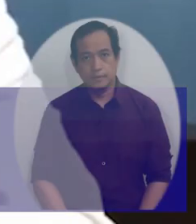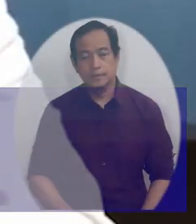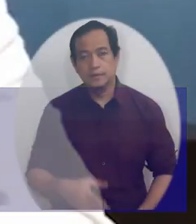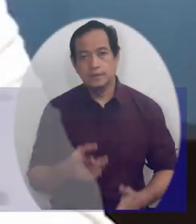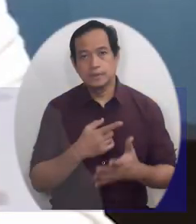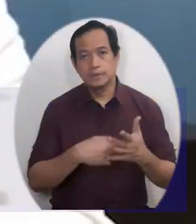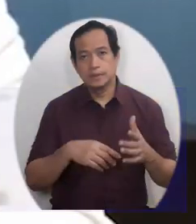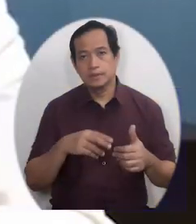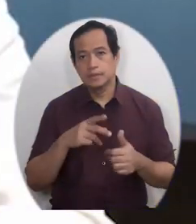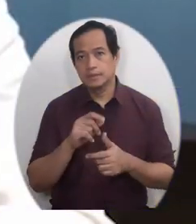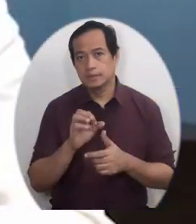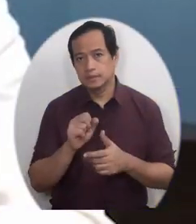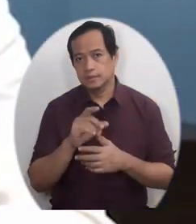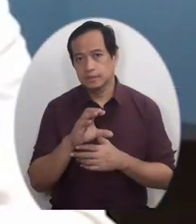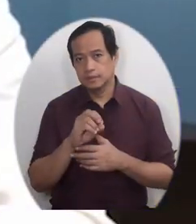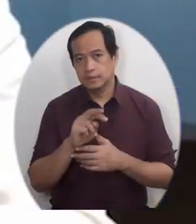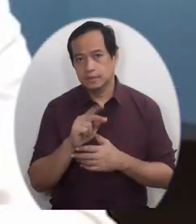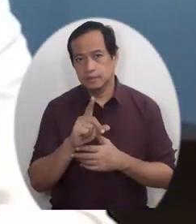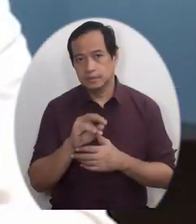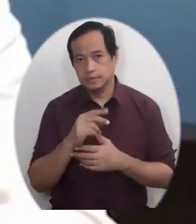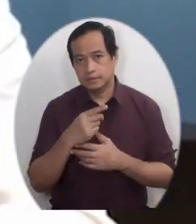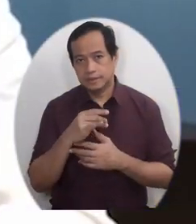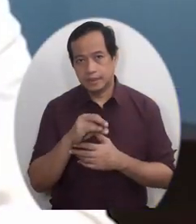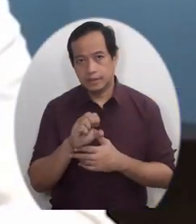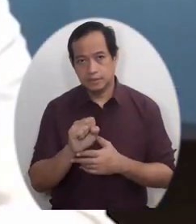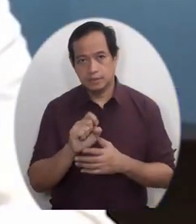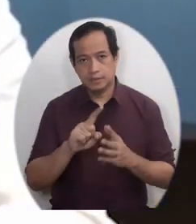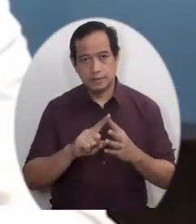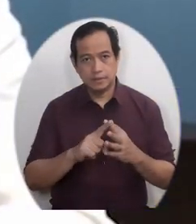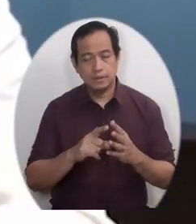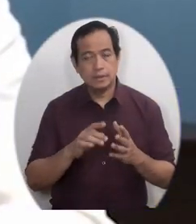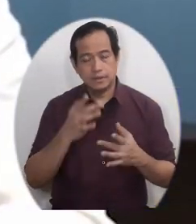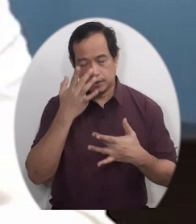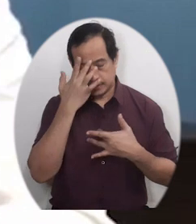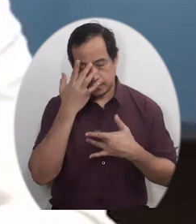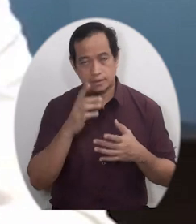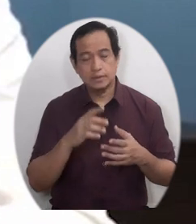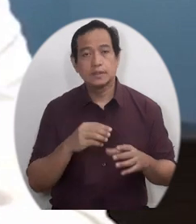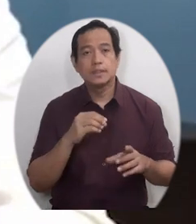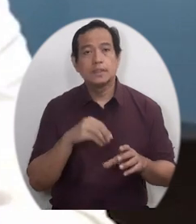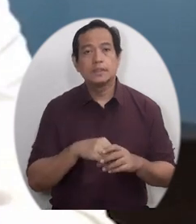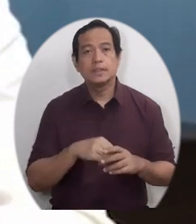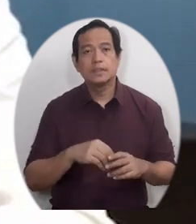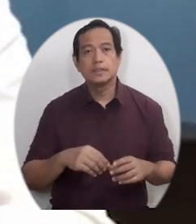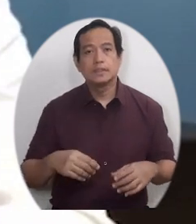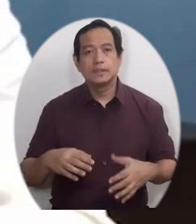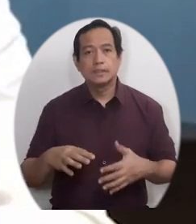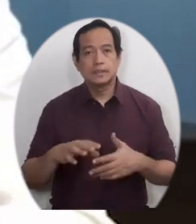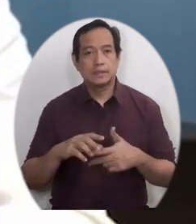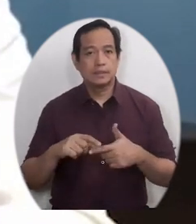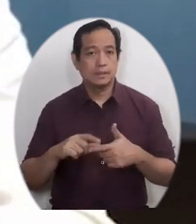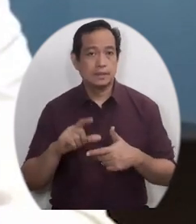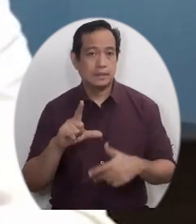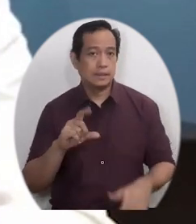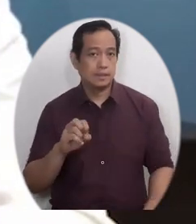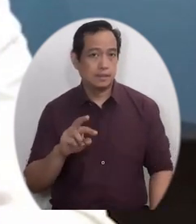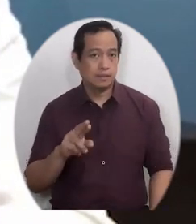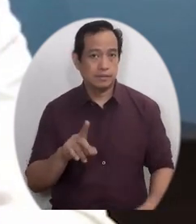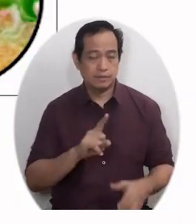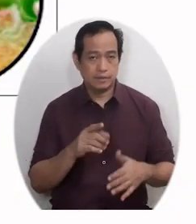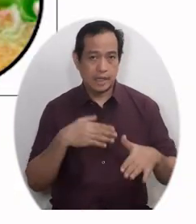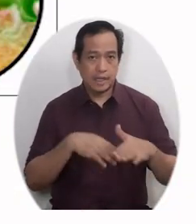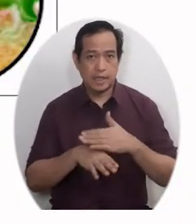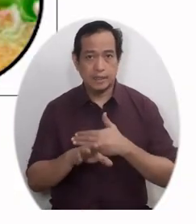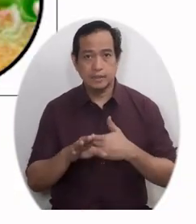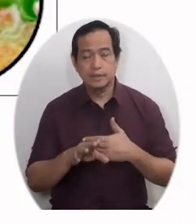Ang primary sclerosing cholangitis ay sakit na nagmumula sa atay o liver, kung saan ang maliliit na daanan ng katas ng